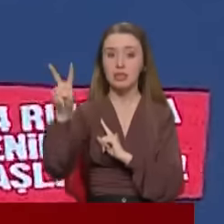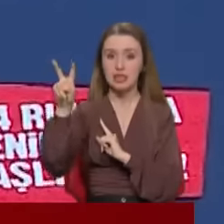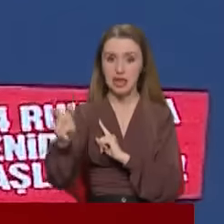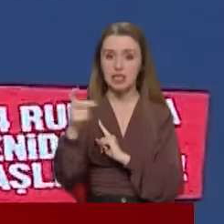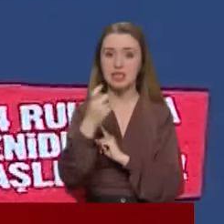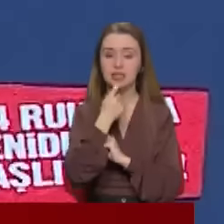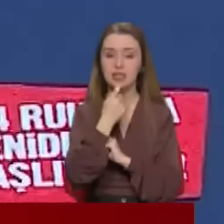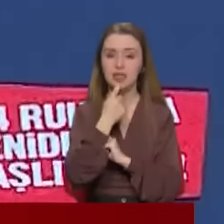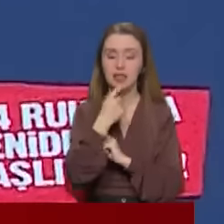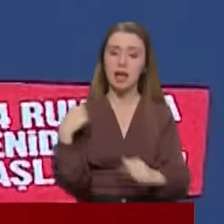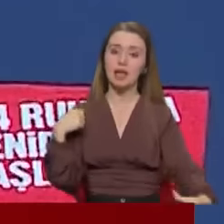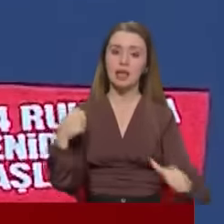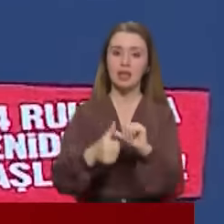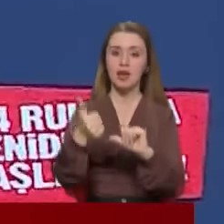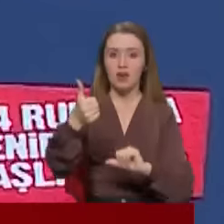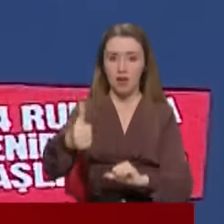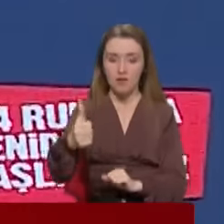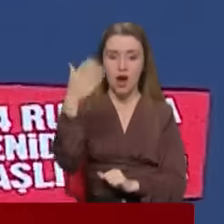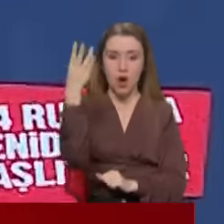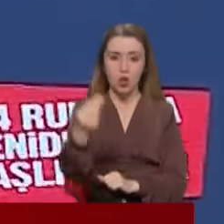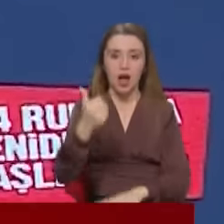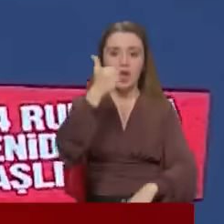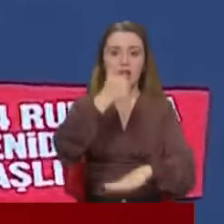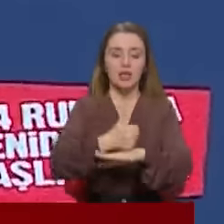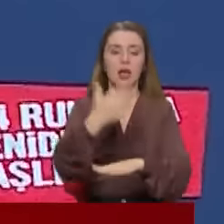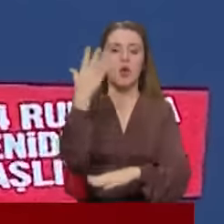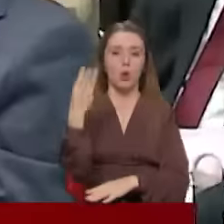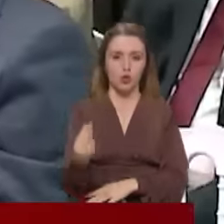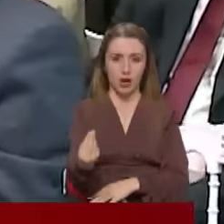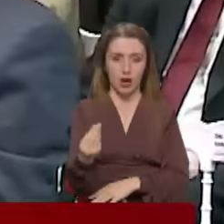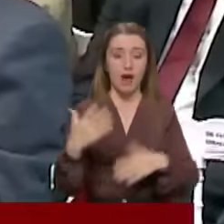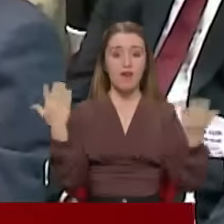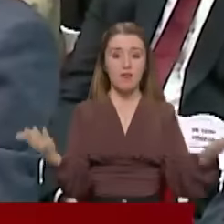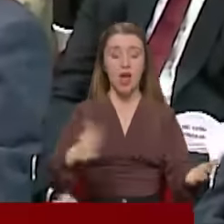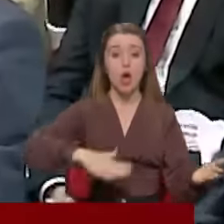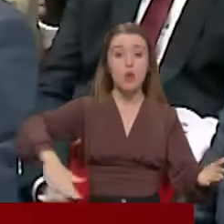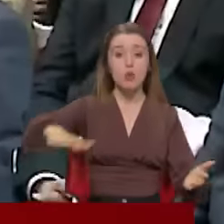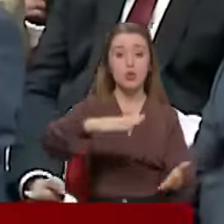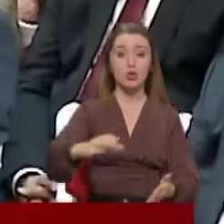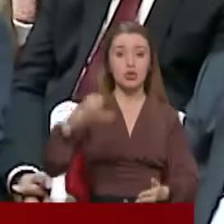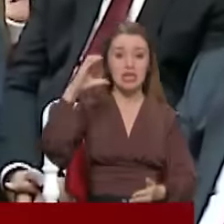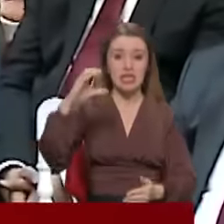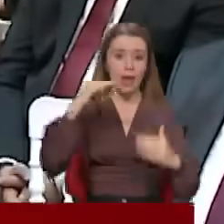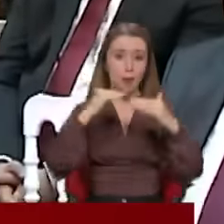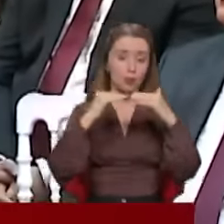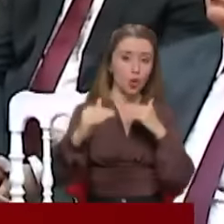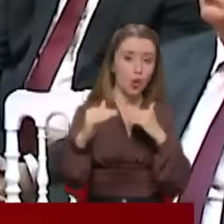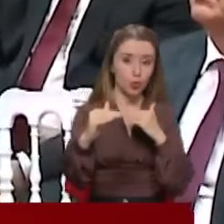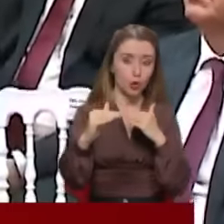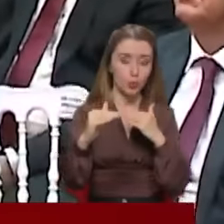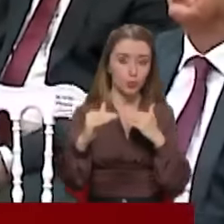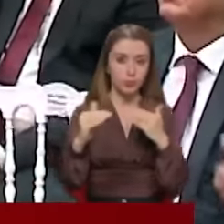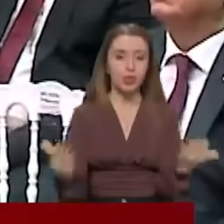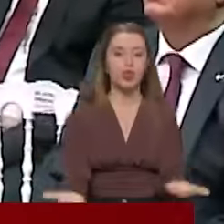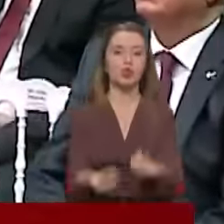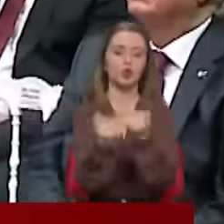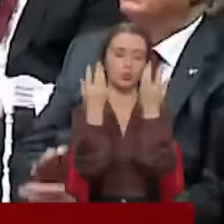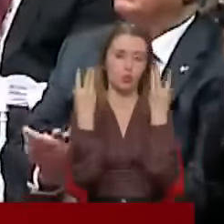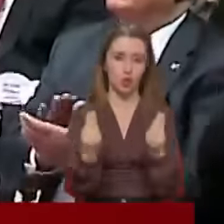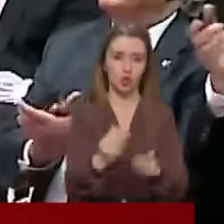2028'de Yeniden Refah'a iktidar yolunu açacak ve bütün İslam aleminin kurtuluşuna